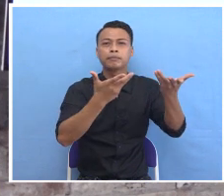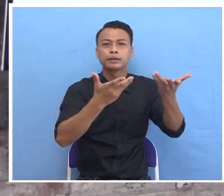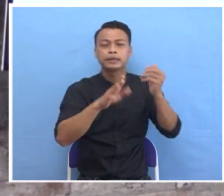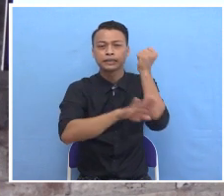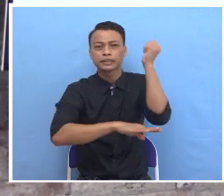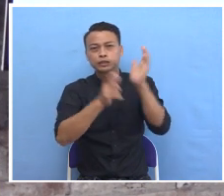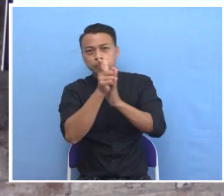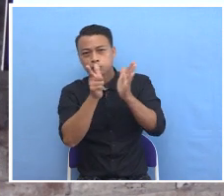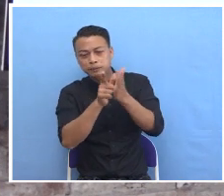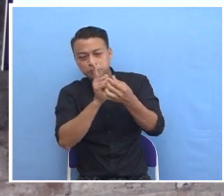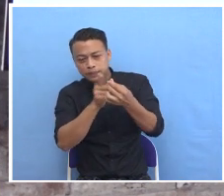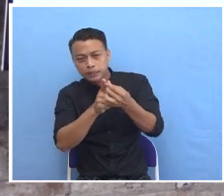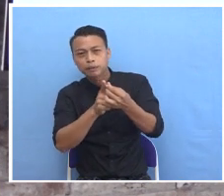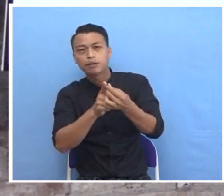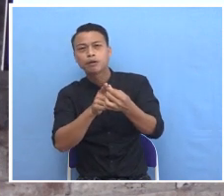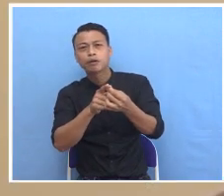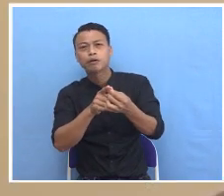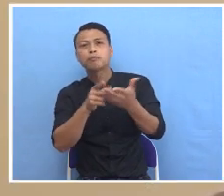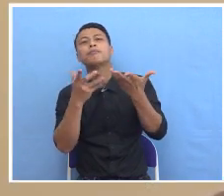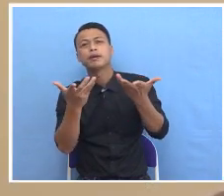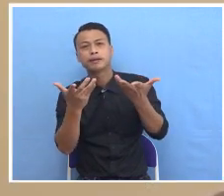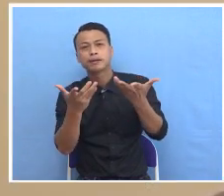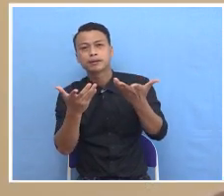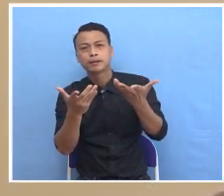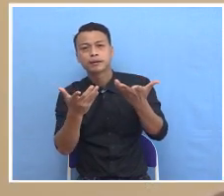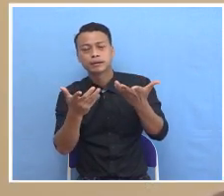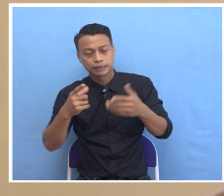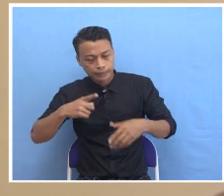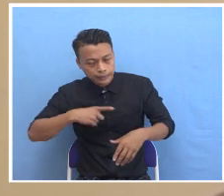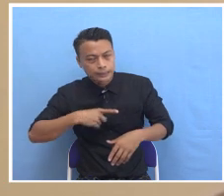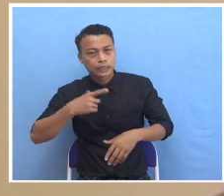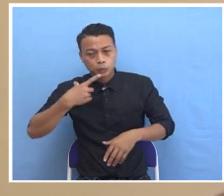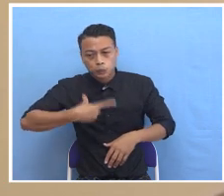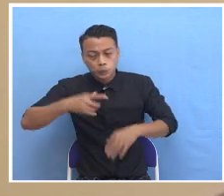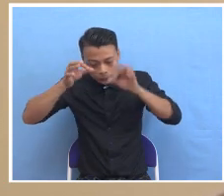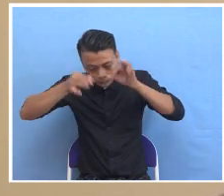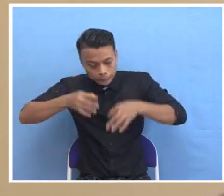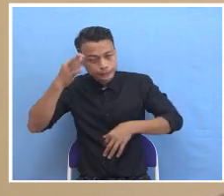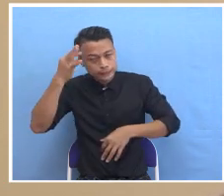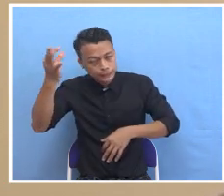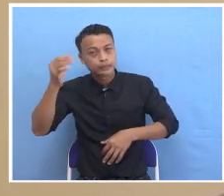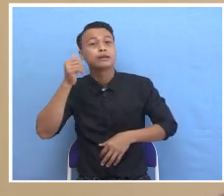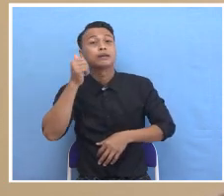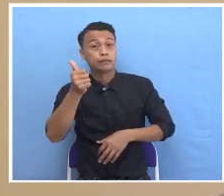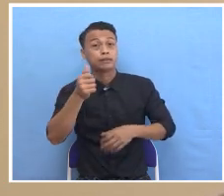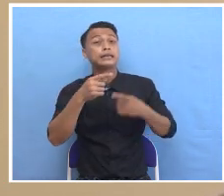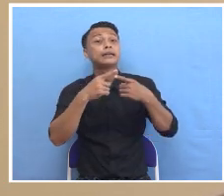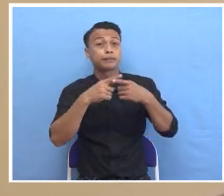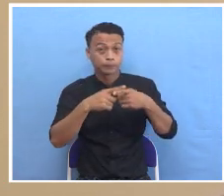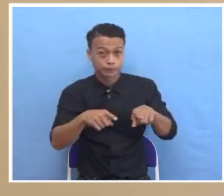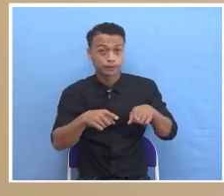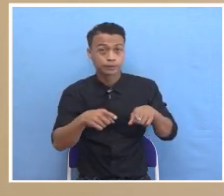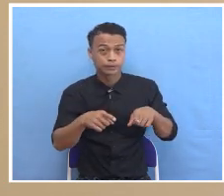ပြည်ပြောင်းတဲ့အိမ်မှာရောအဲ့ဒီအတိတ်ပဲပါတယ်။အလေးနဲ့လေးထားပြီးတော့ဒီလိုချာချာလေးစဉ်းစားလို့ရှိရင်တော့ခေါင်းဒါပေ